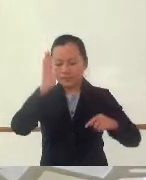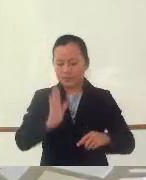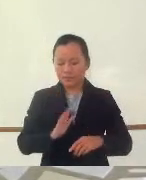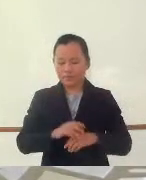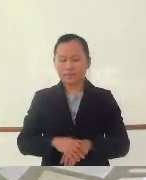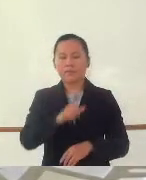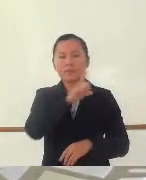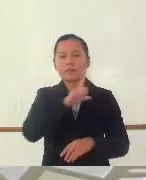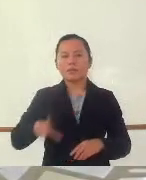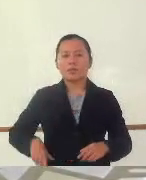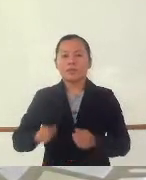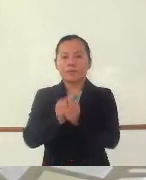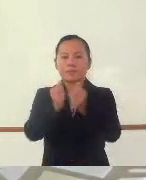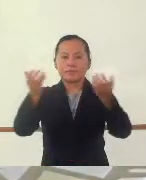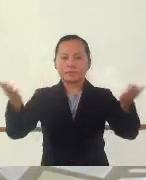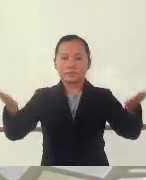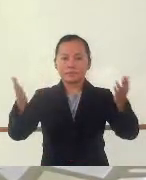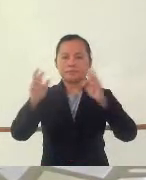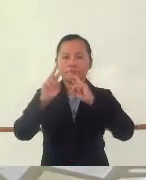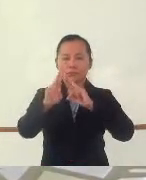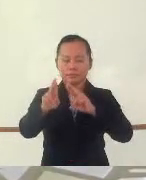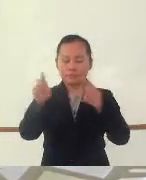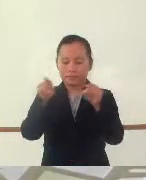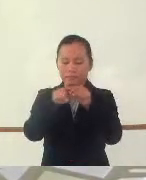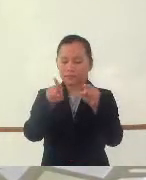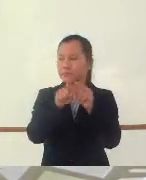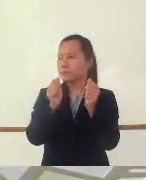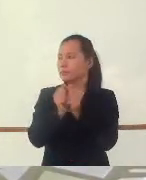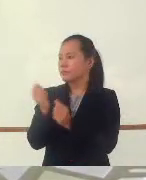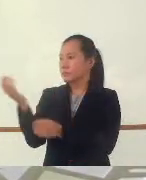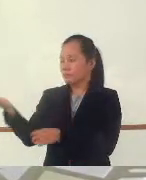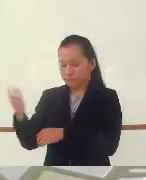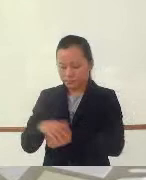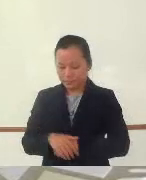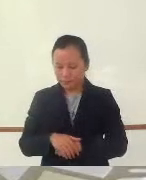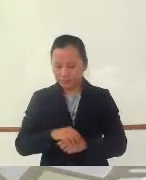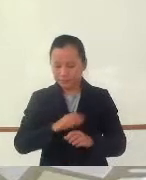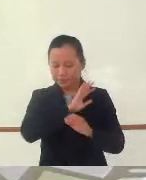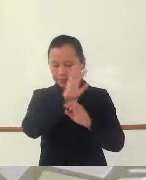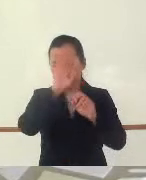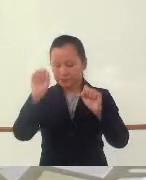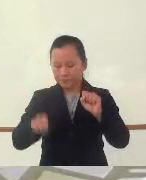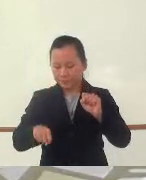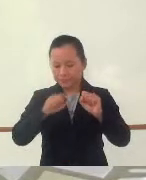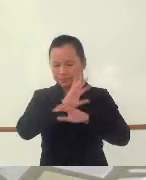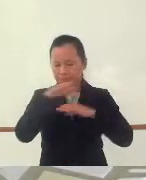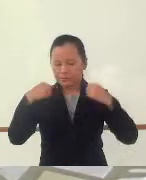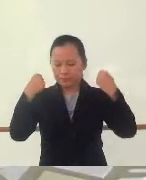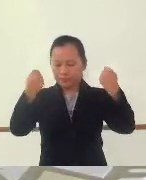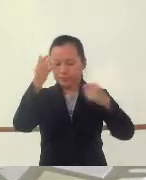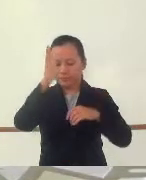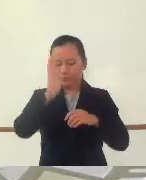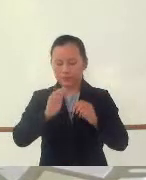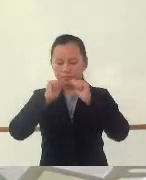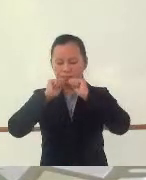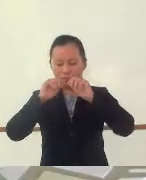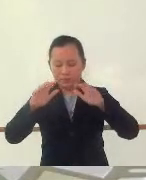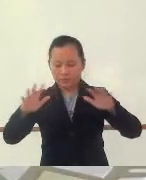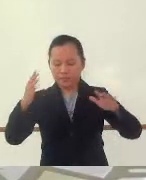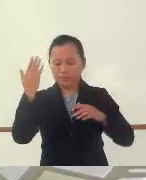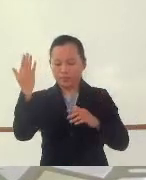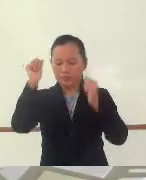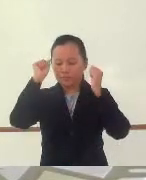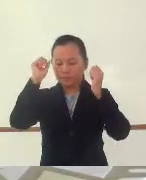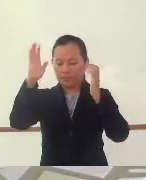Tuhan bersamamu dan bersama rohmu. Semoga saudara-saudari dilindungi dan